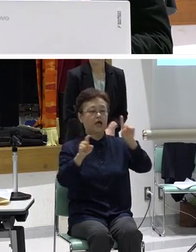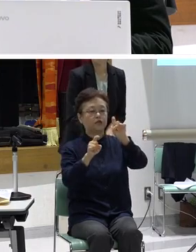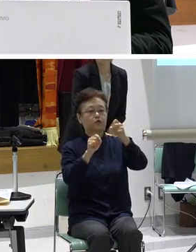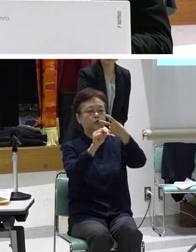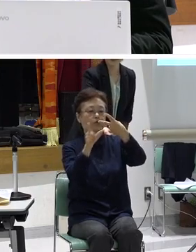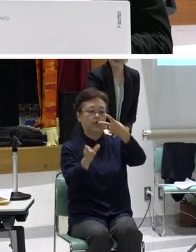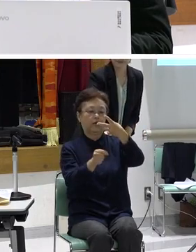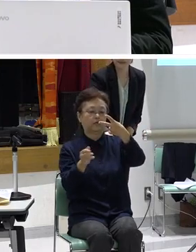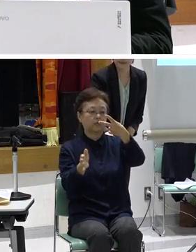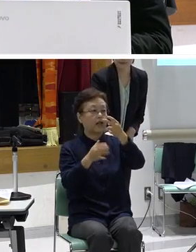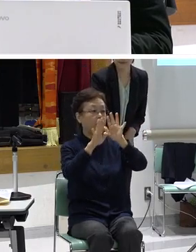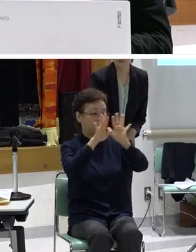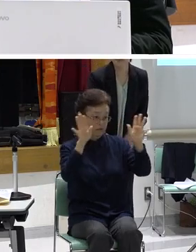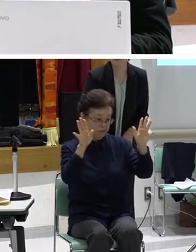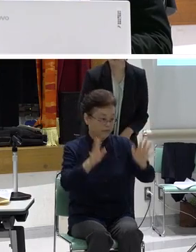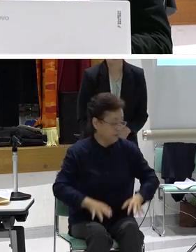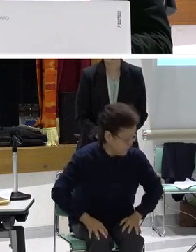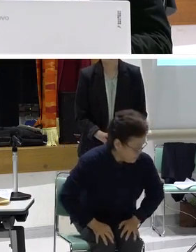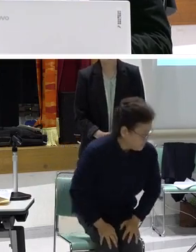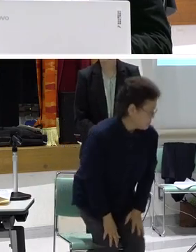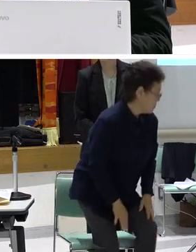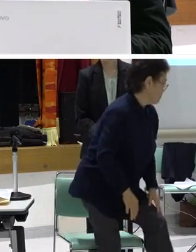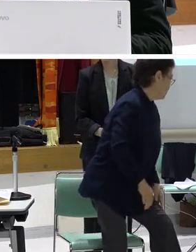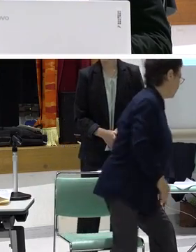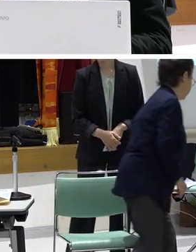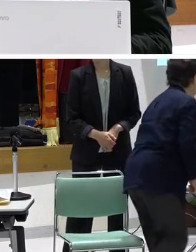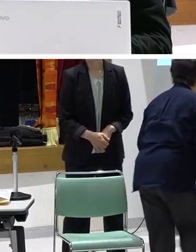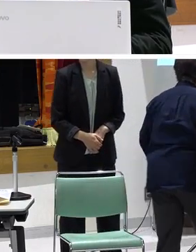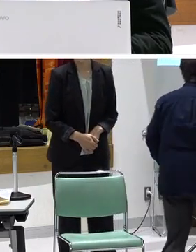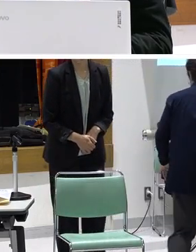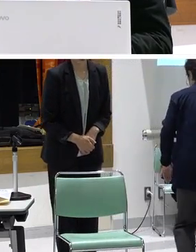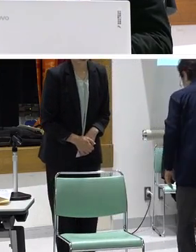2021年の12月から始まりました。